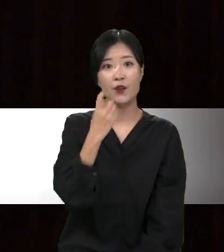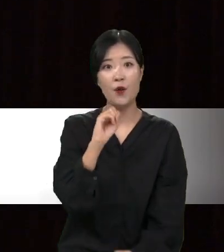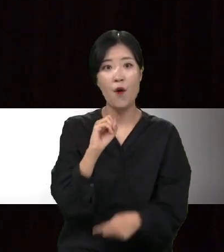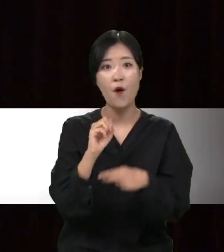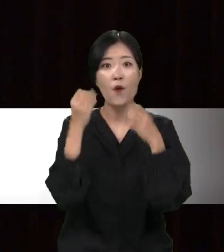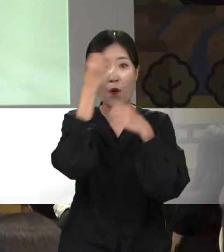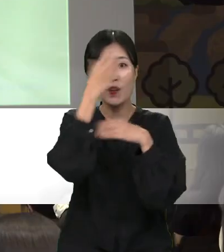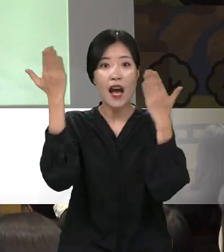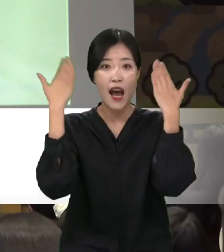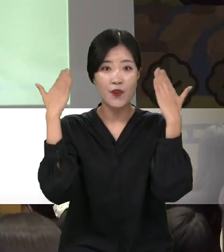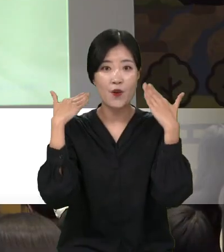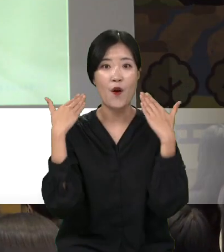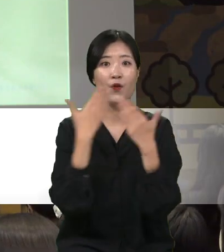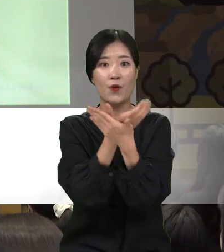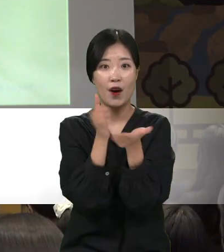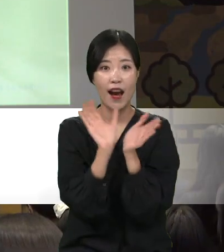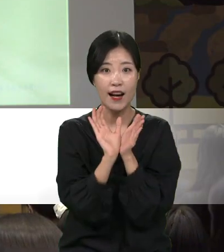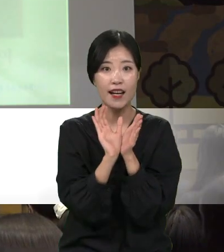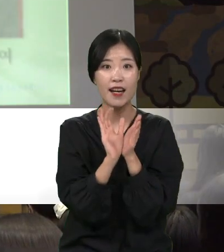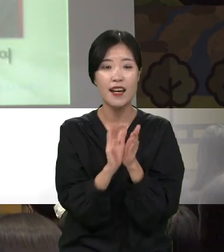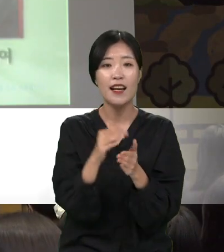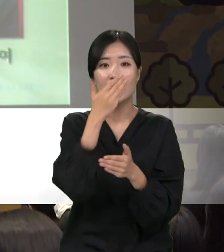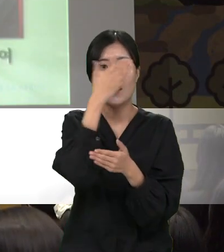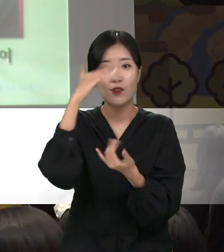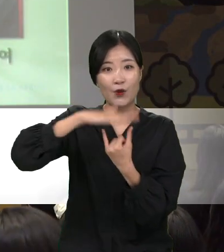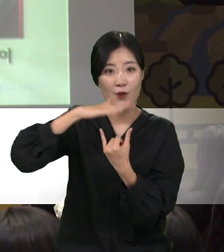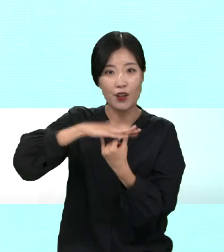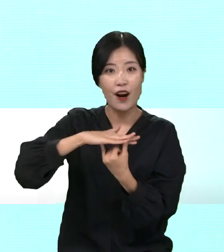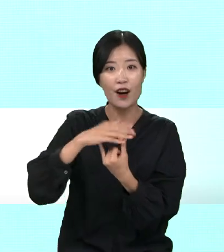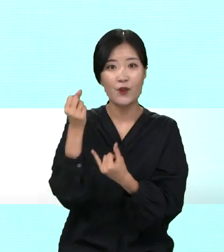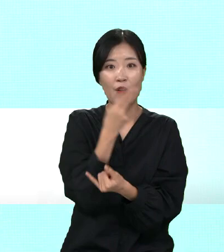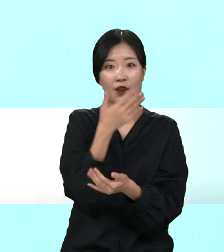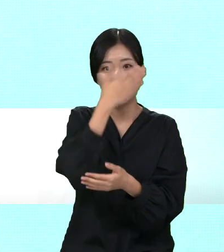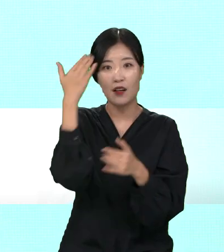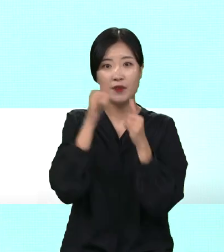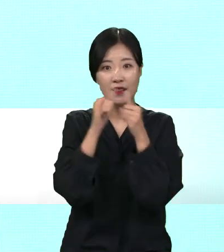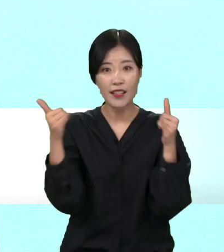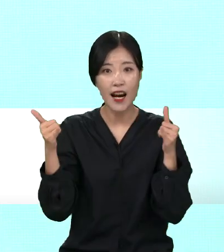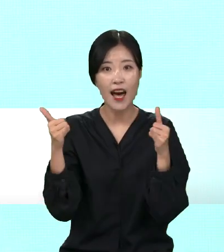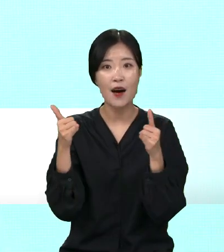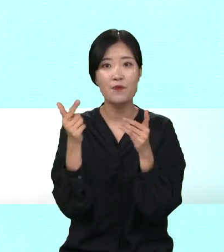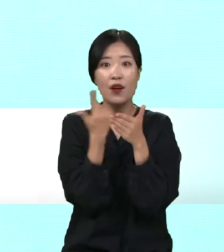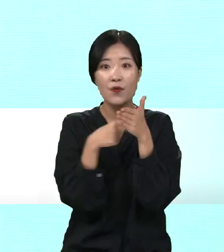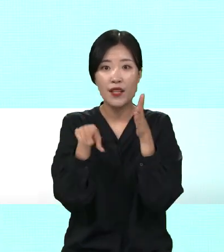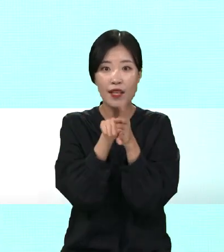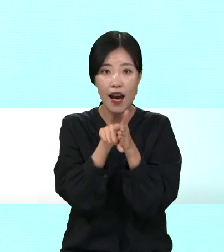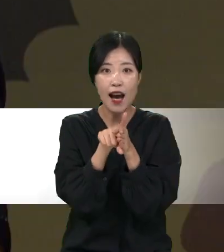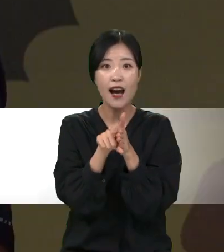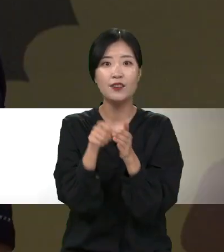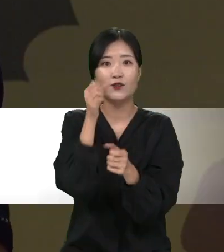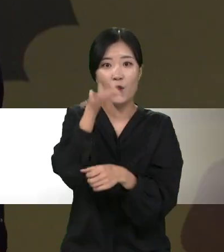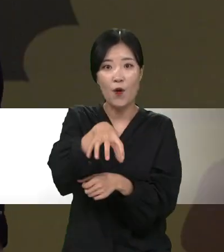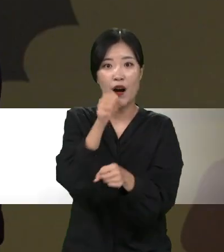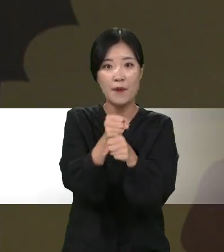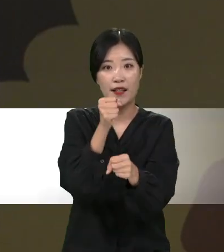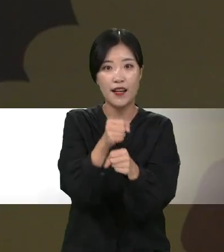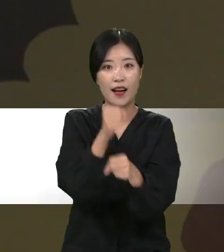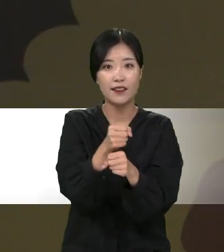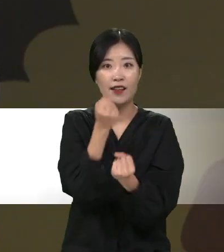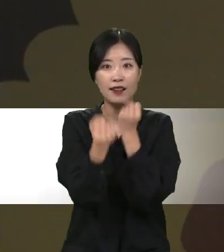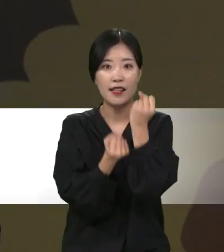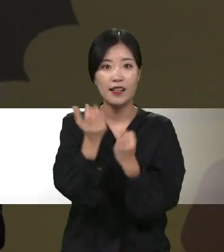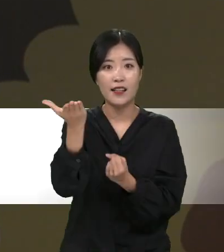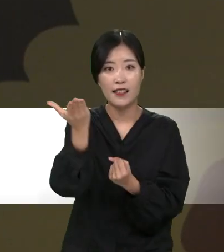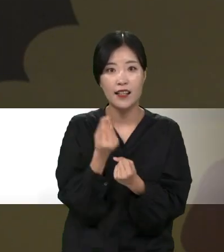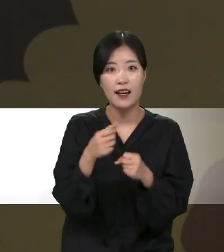그린웨이 는 청소년 및 mg 3대 유입을 위한 콘텐츠 공간 조성과 스마트 자전거 대여 시스템 구축을 통한